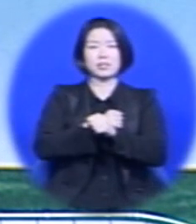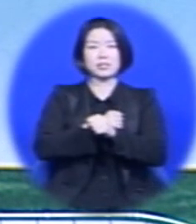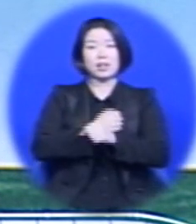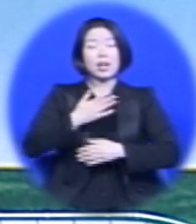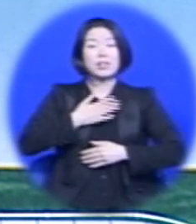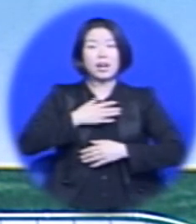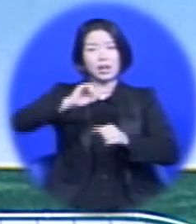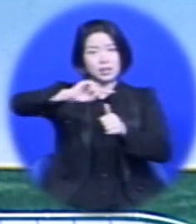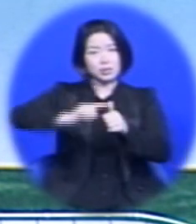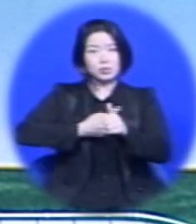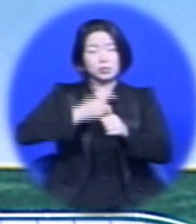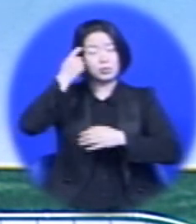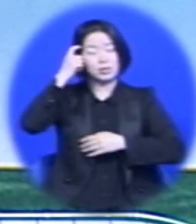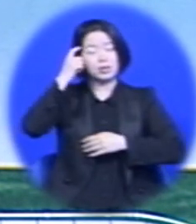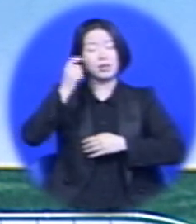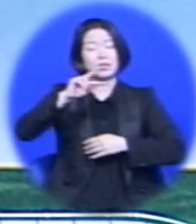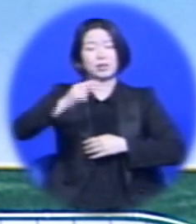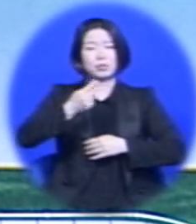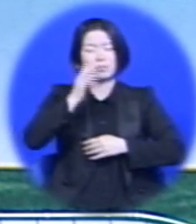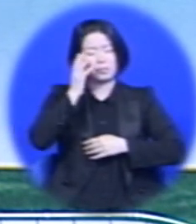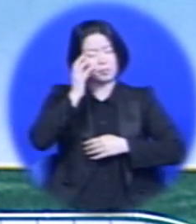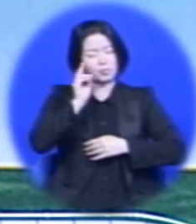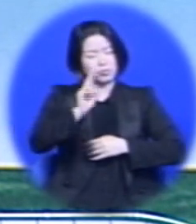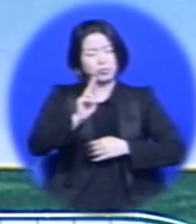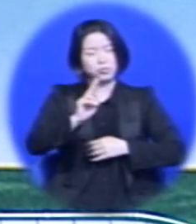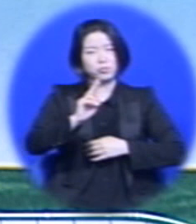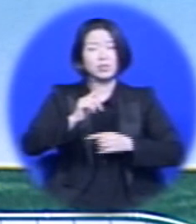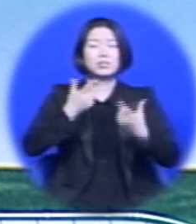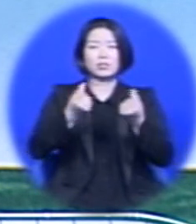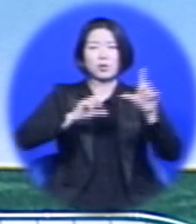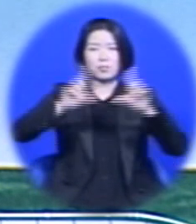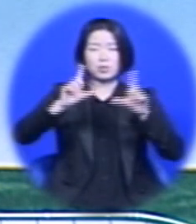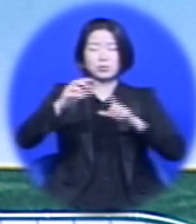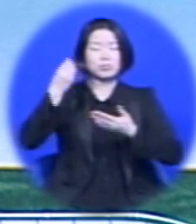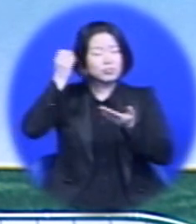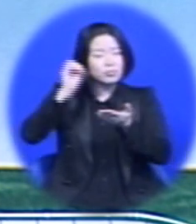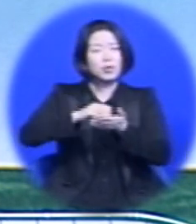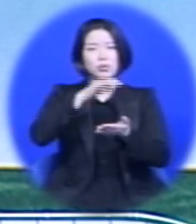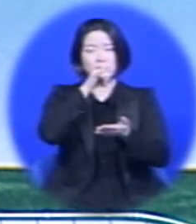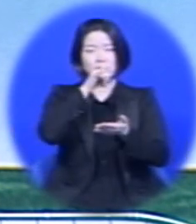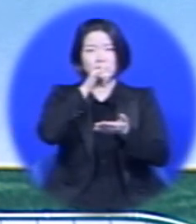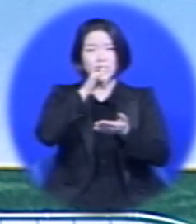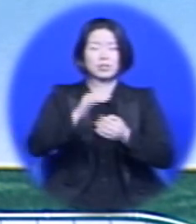생각하기에도 비참한 그런 모습으로 어 자기가 그냥 돌아와 있는 것입니다